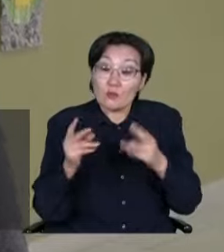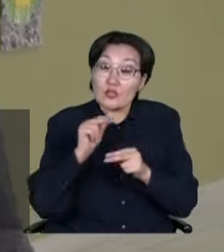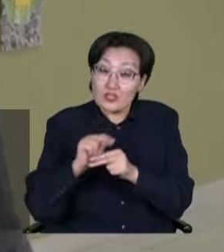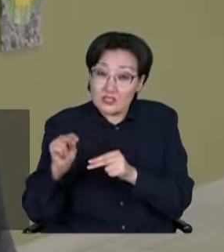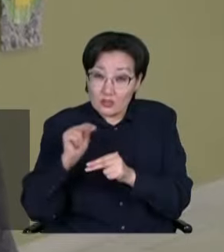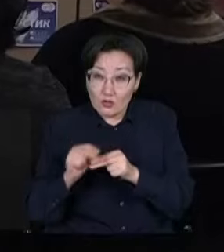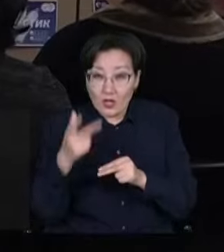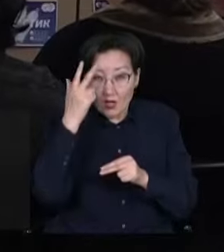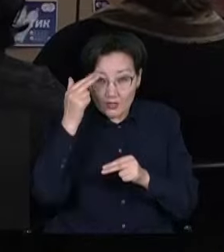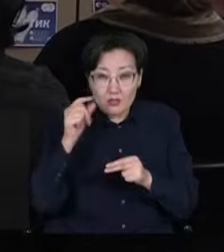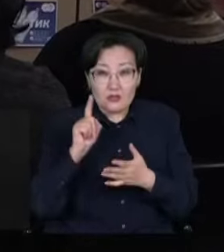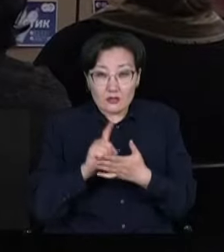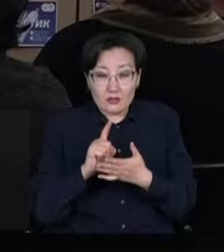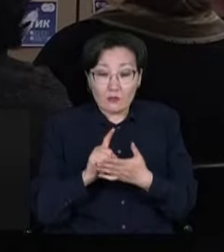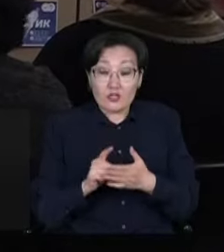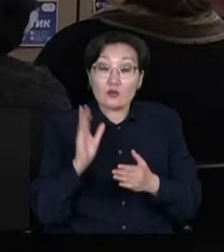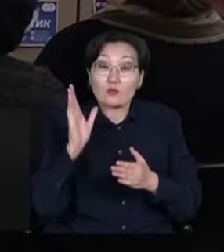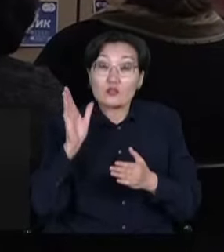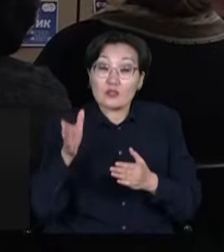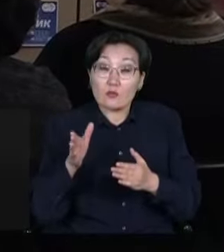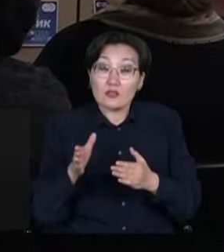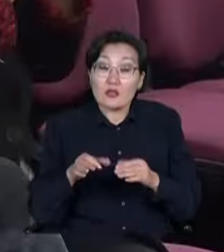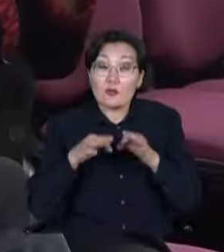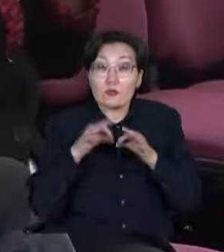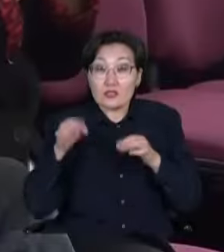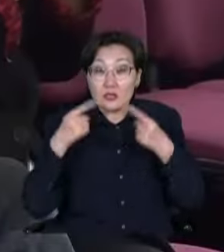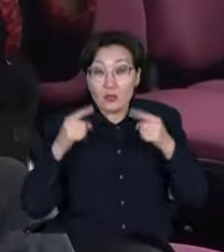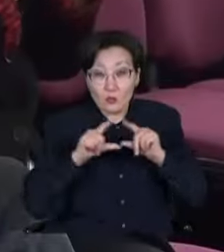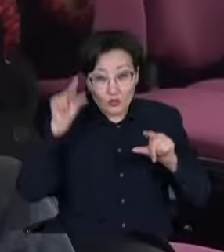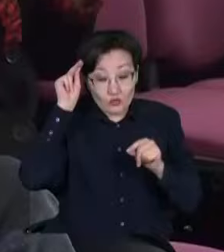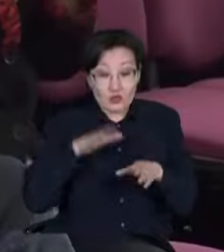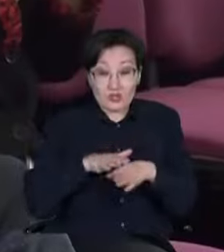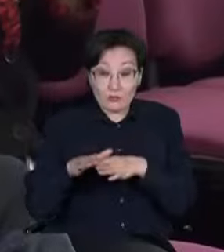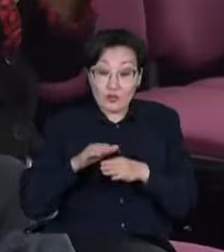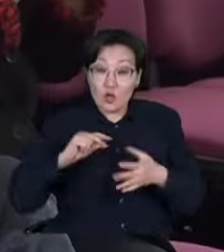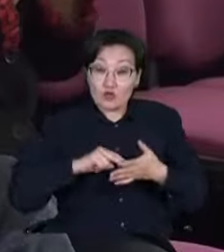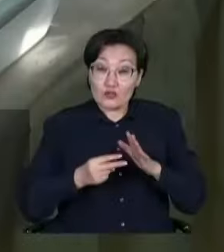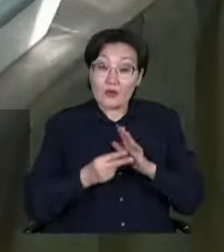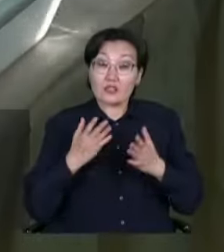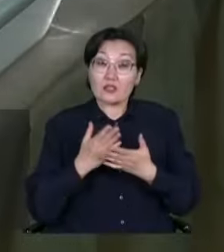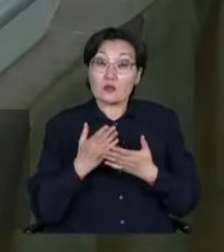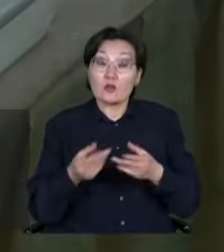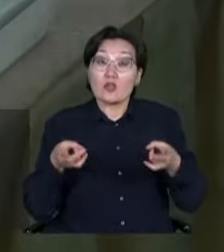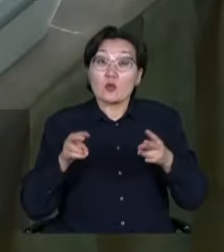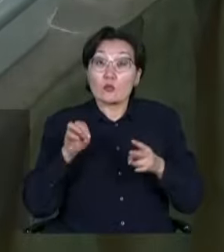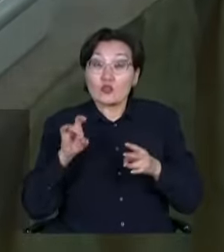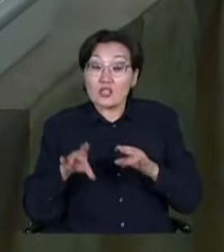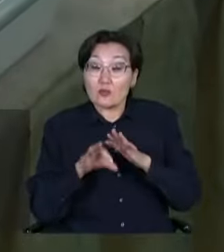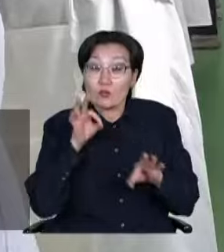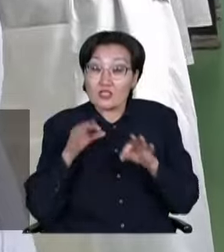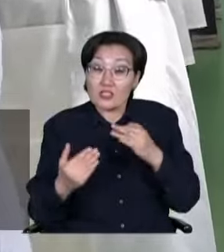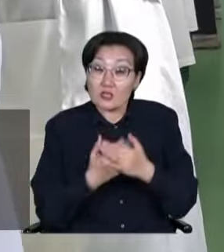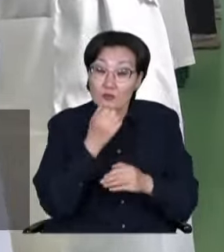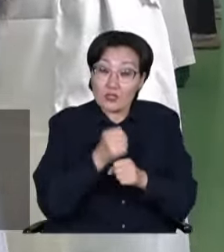әдет қалыптастыру. Келешекте бағдарламаны облыстың басқа білім ордаларында жүзеге асыру жоспарланып отыр. Қалдықтарды сұрыптап, қайта өңдеу